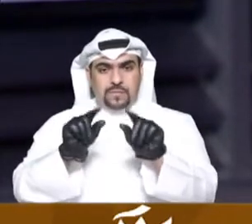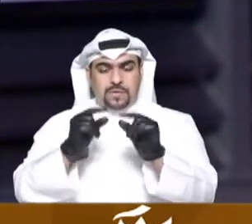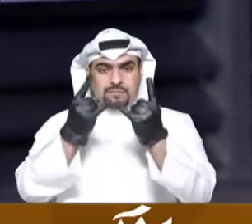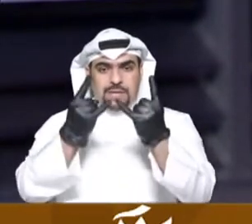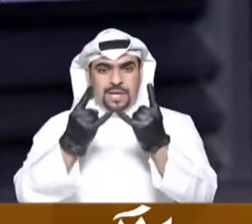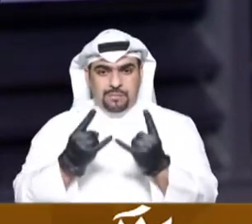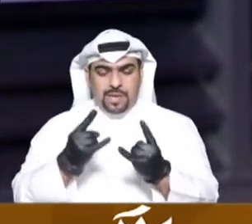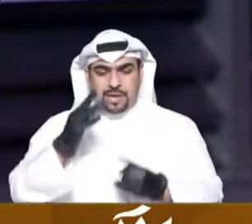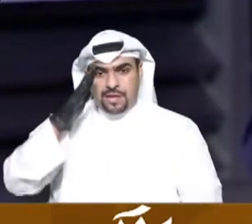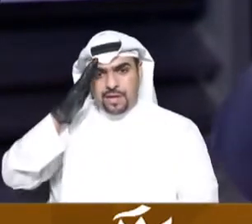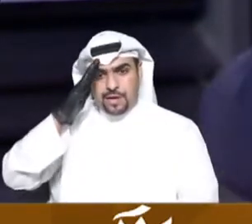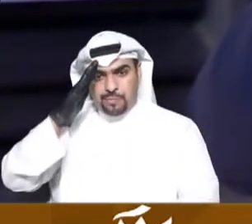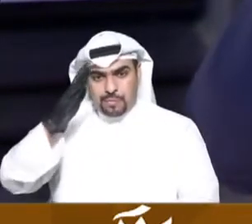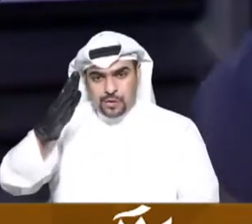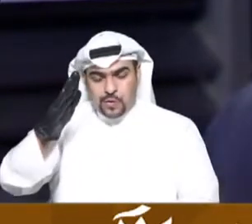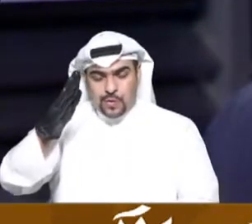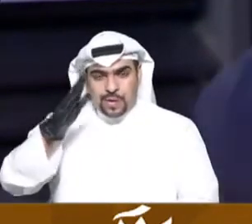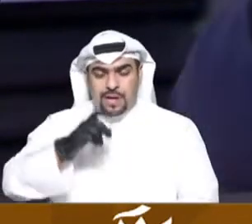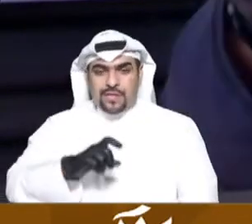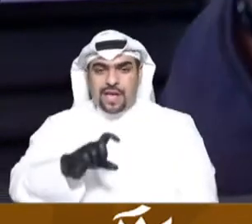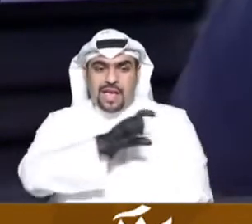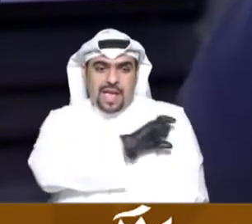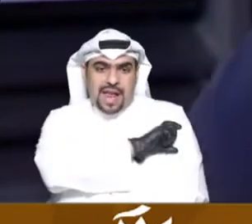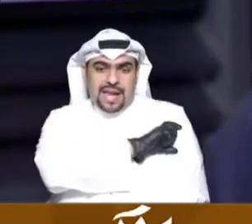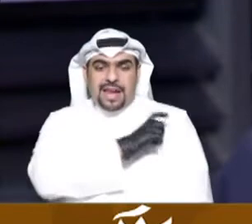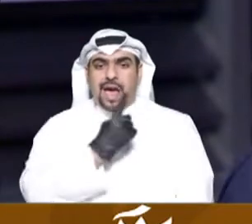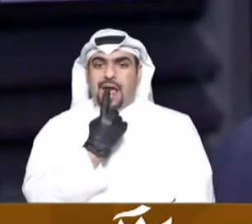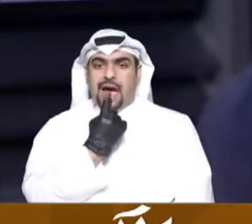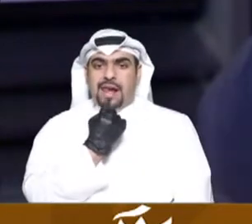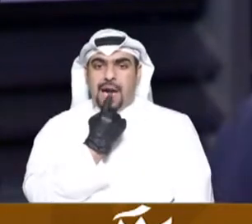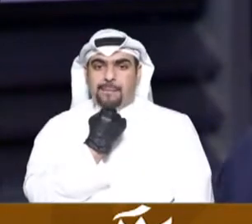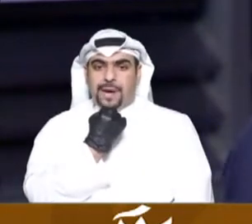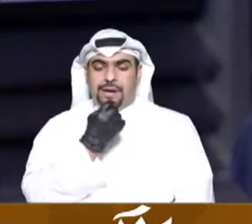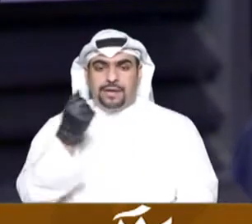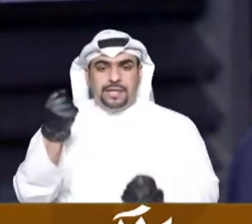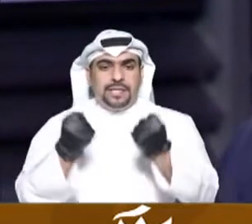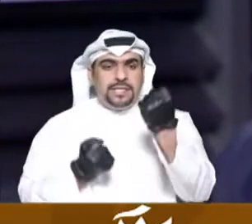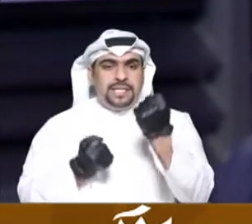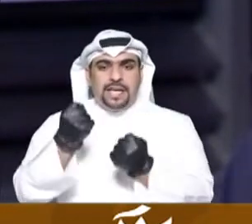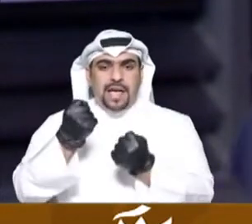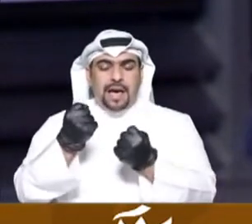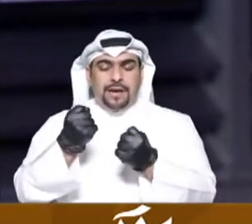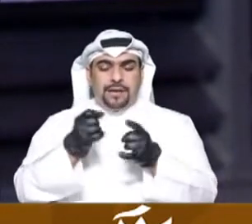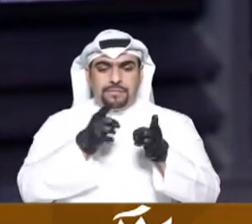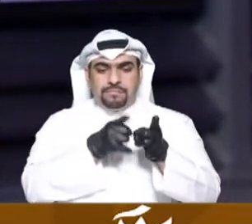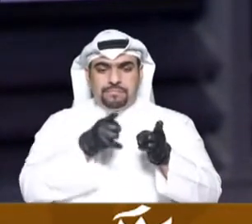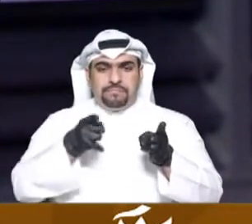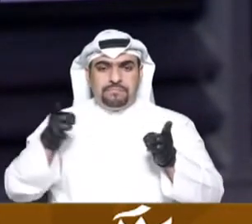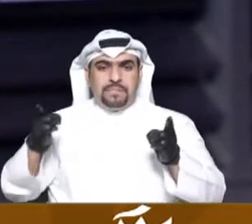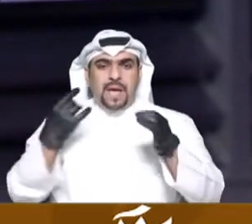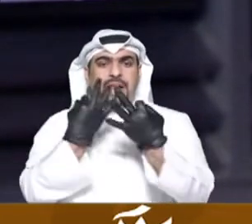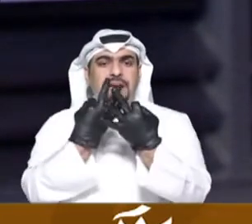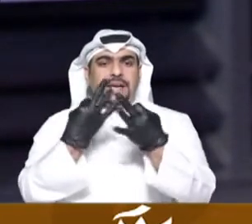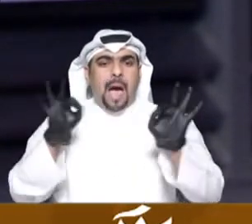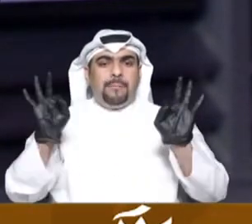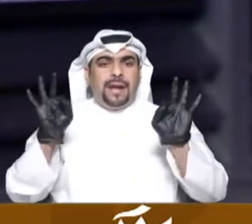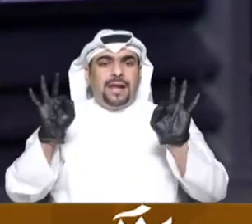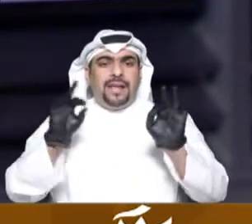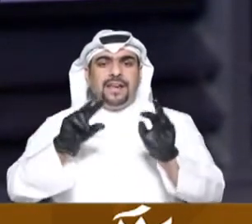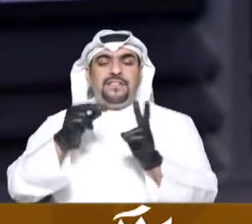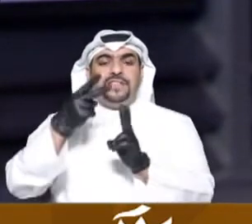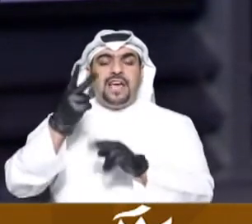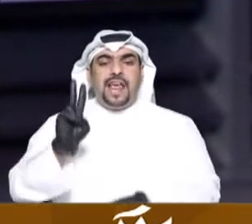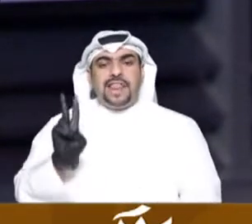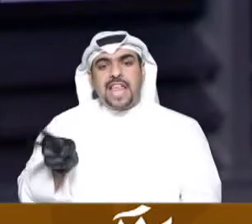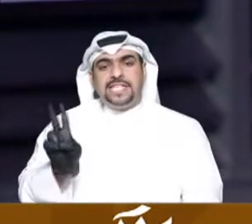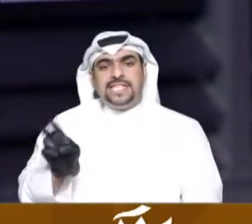سيارات نفس الموقع بالنسبه اللي يوصل من اخواننا المسافرين اللي قاعد يسمعونا يوصلون ما في حد يستقبلهم، من خلال ينزل صاله